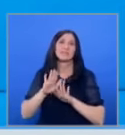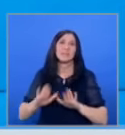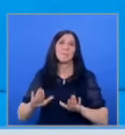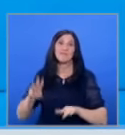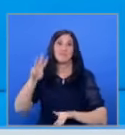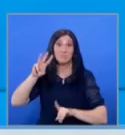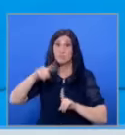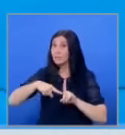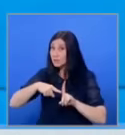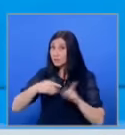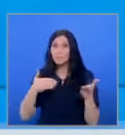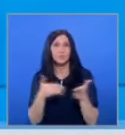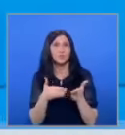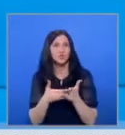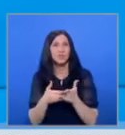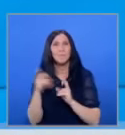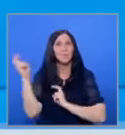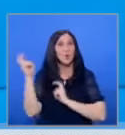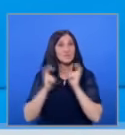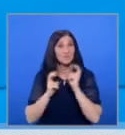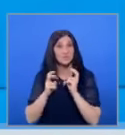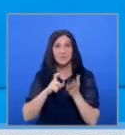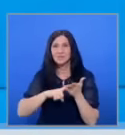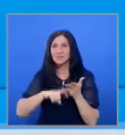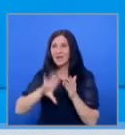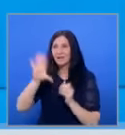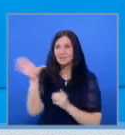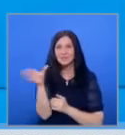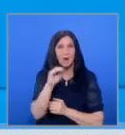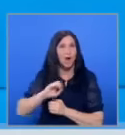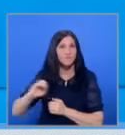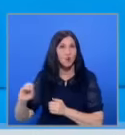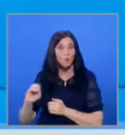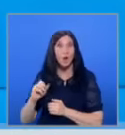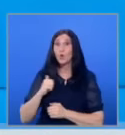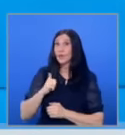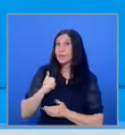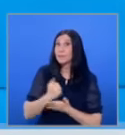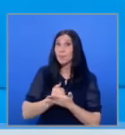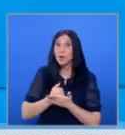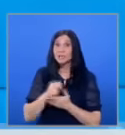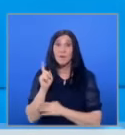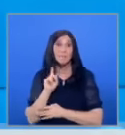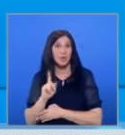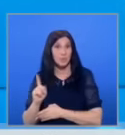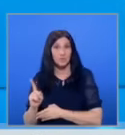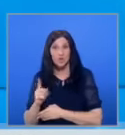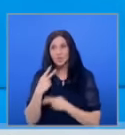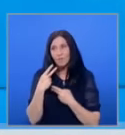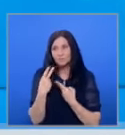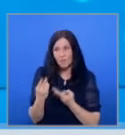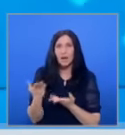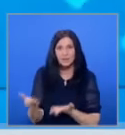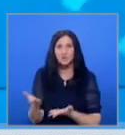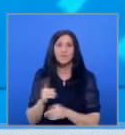3 месеца. Причините са производствени и засягат цяла Европа. А от Агенцията по лекарствата предупредиха, че наличните към